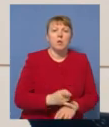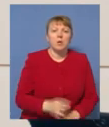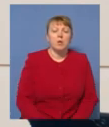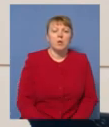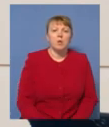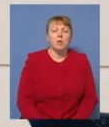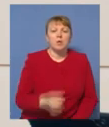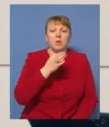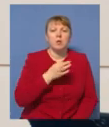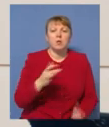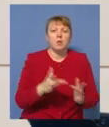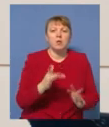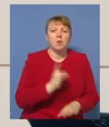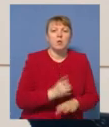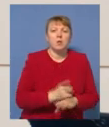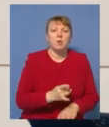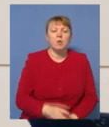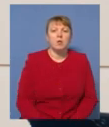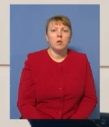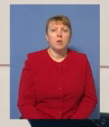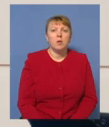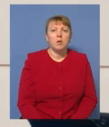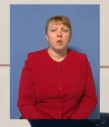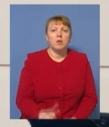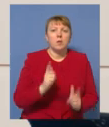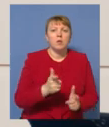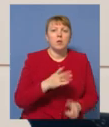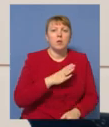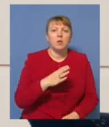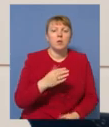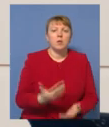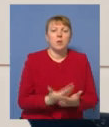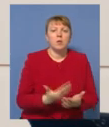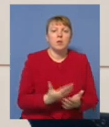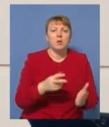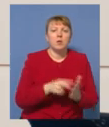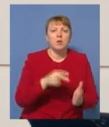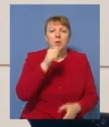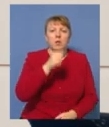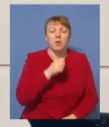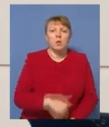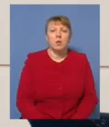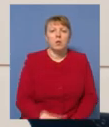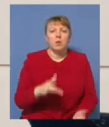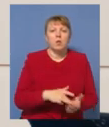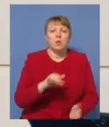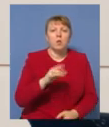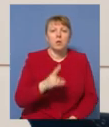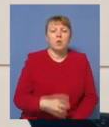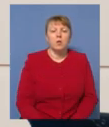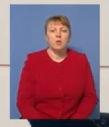числе так называемое интернет-мошенничество. Согласно статистическим данным, за 8 месяцев текущего года на территории города